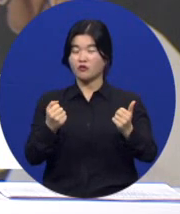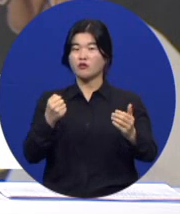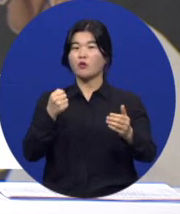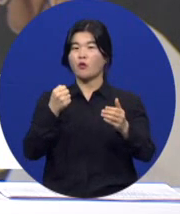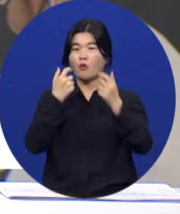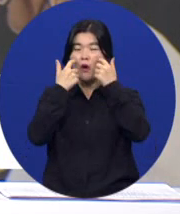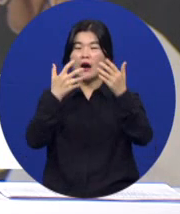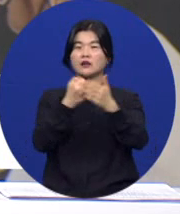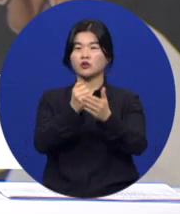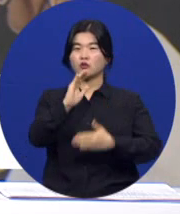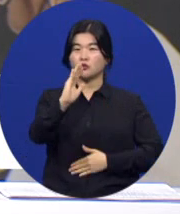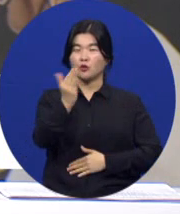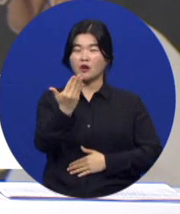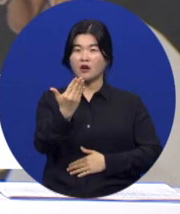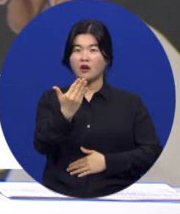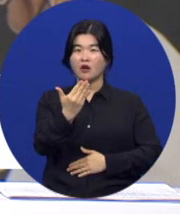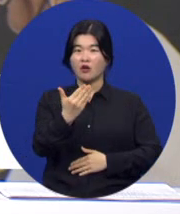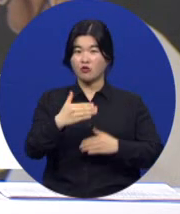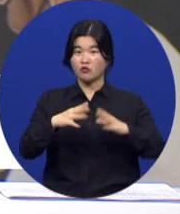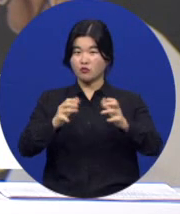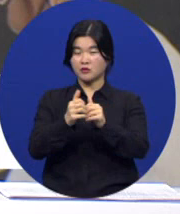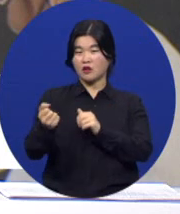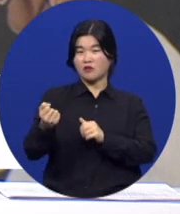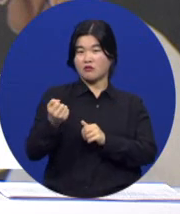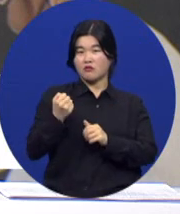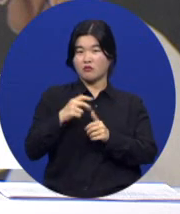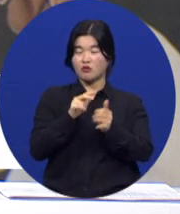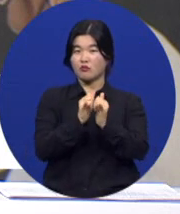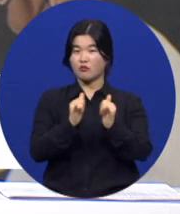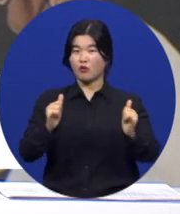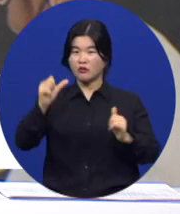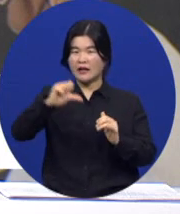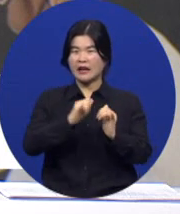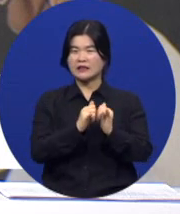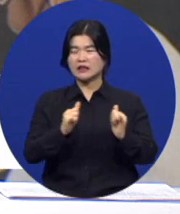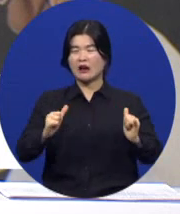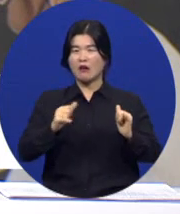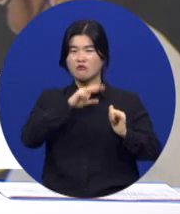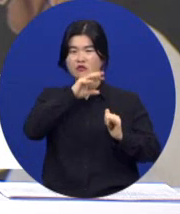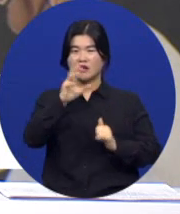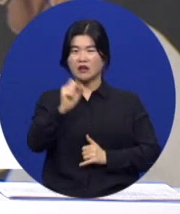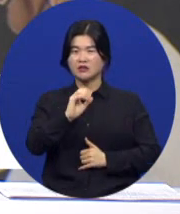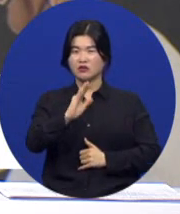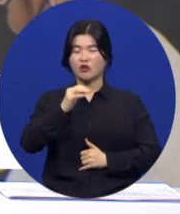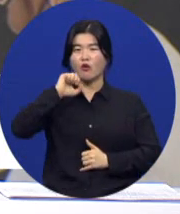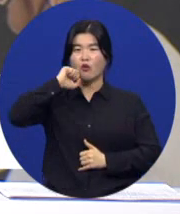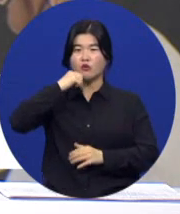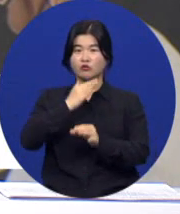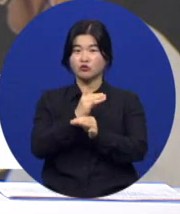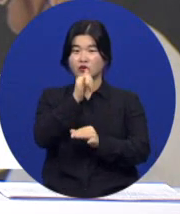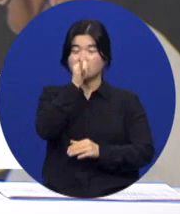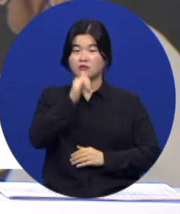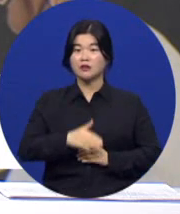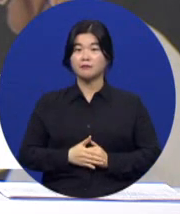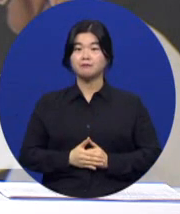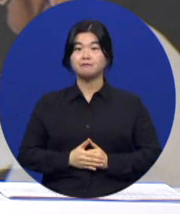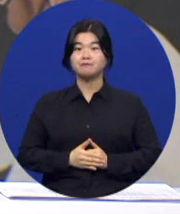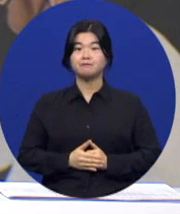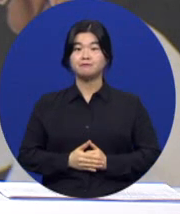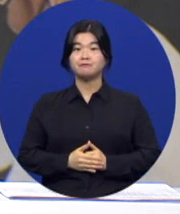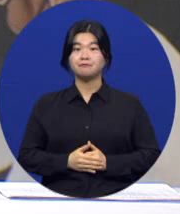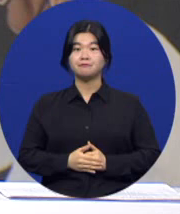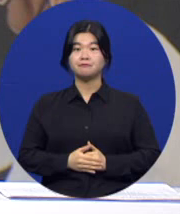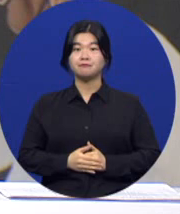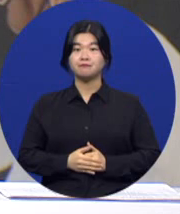확정됐습니다 국민의 힘은 도지사 경선후보 탈락자 들이 반발하면서 진통을 겪고 있습니다 소원 의 기자가